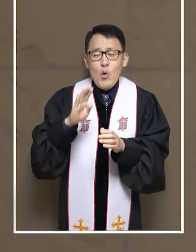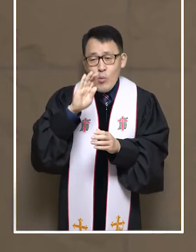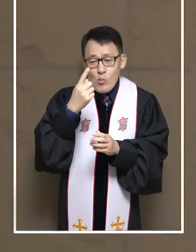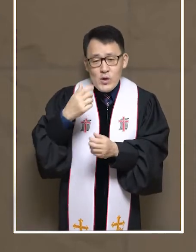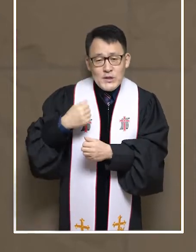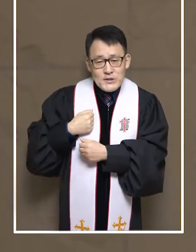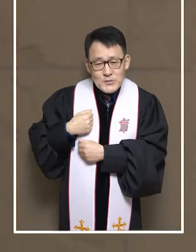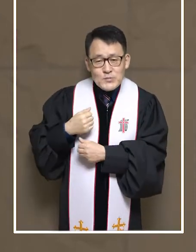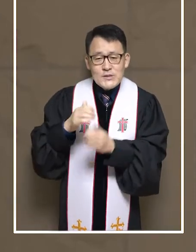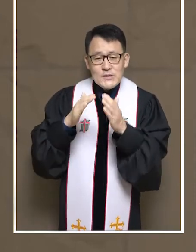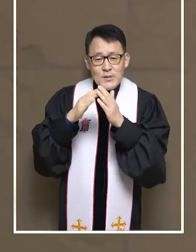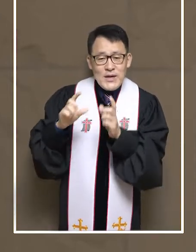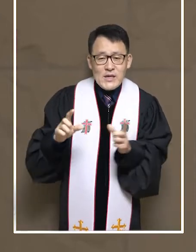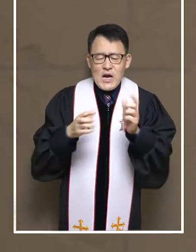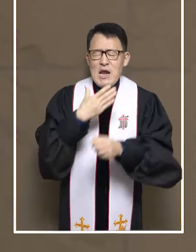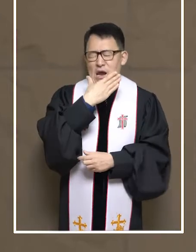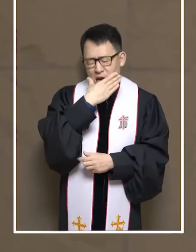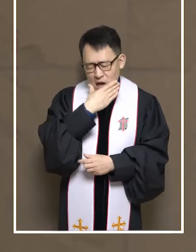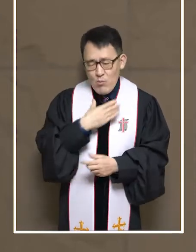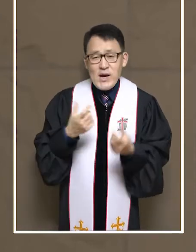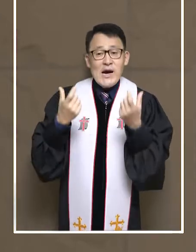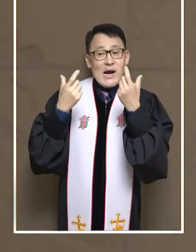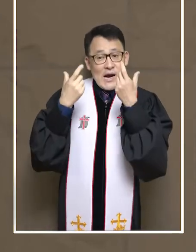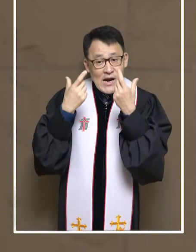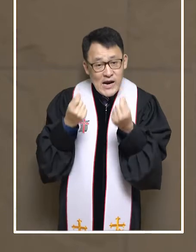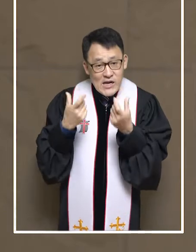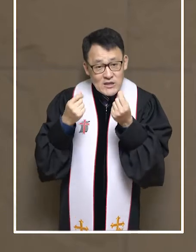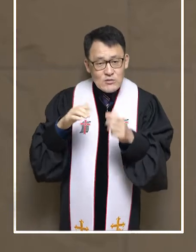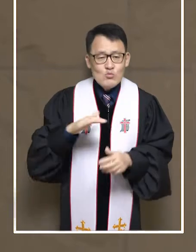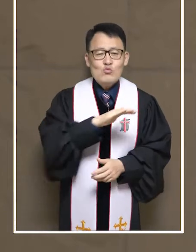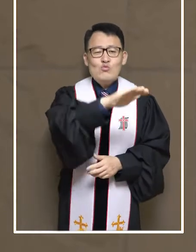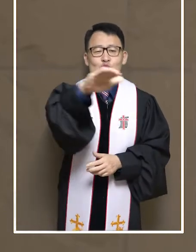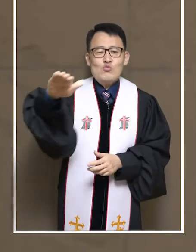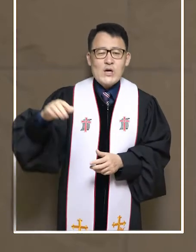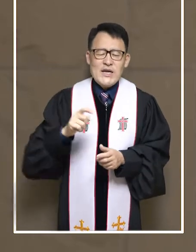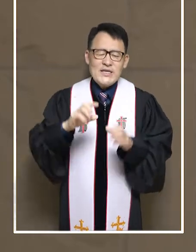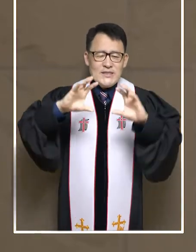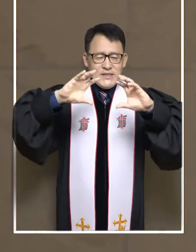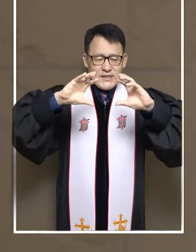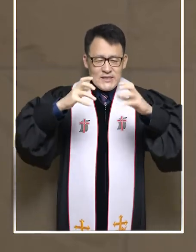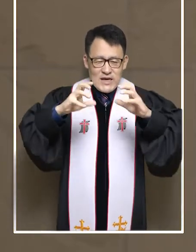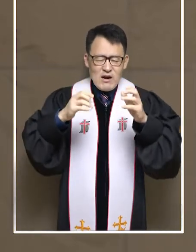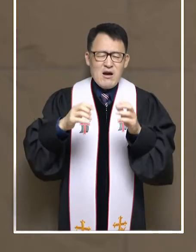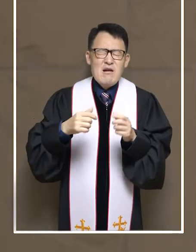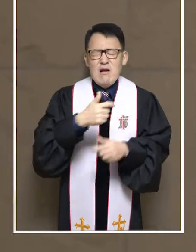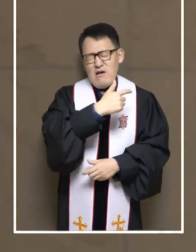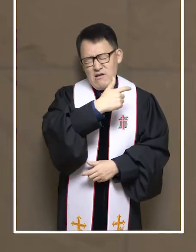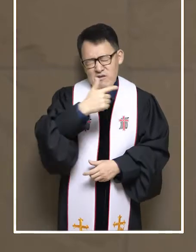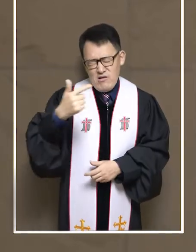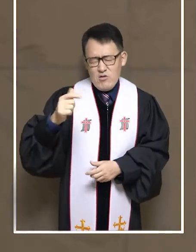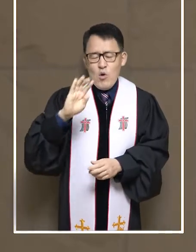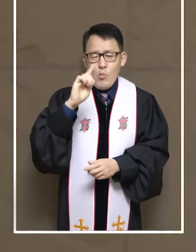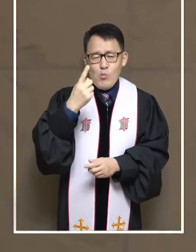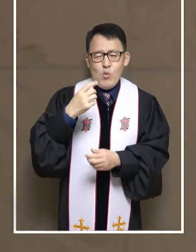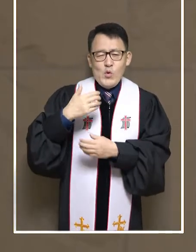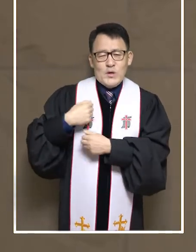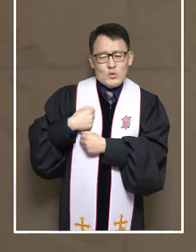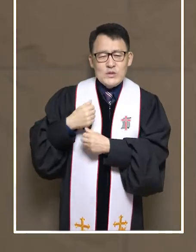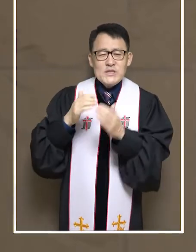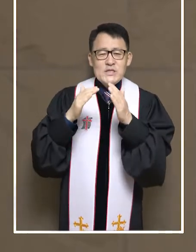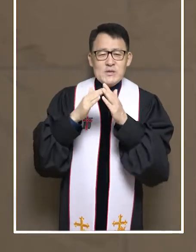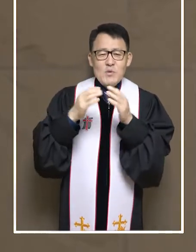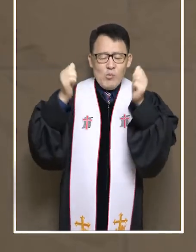하나님께서는 요셉이 보디발의 집에서조차도 행복하게 산 것처럼 우리들이 이